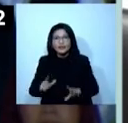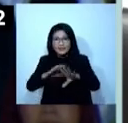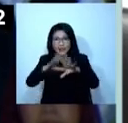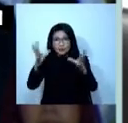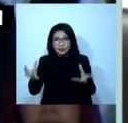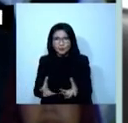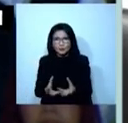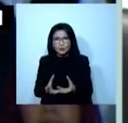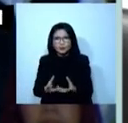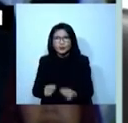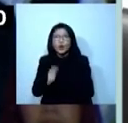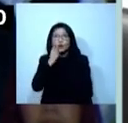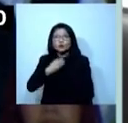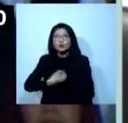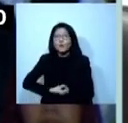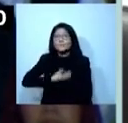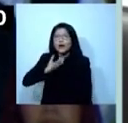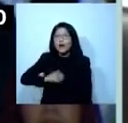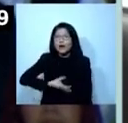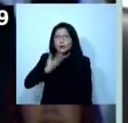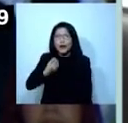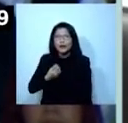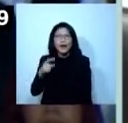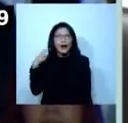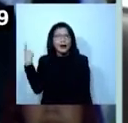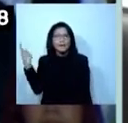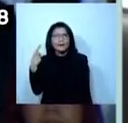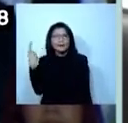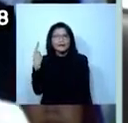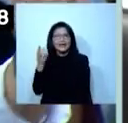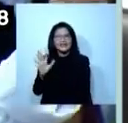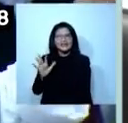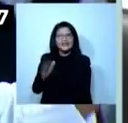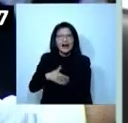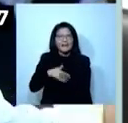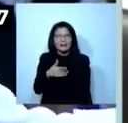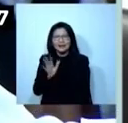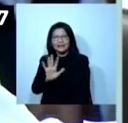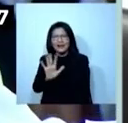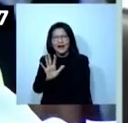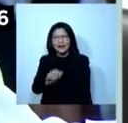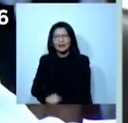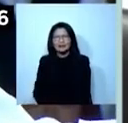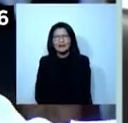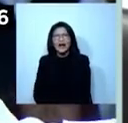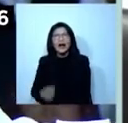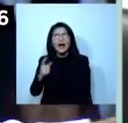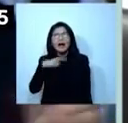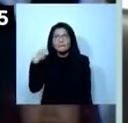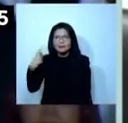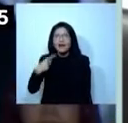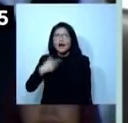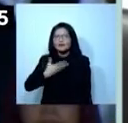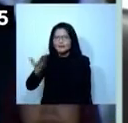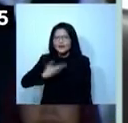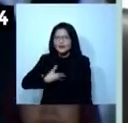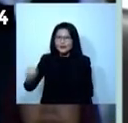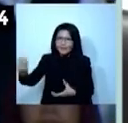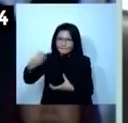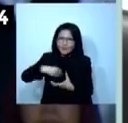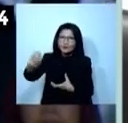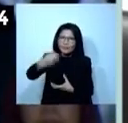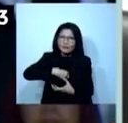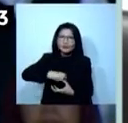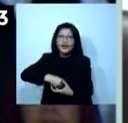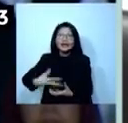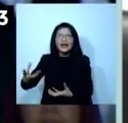kemudian memberikan dukungan yang lebih, Mas Anies kemudian dengan mudah menjelaskan itu dan tanpa ada ekspresi kemarahan